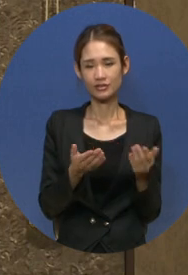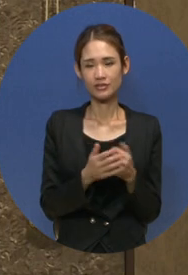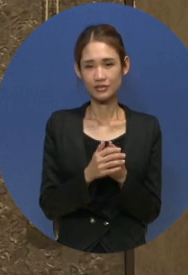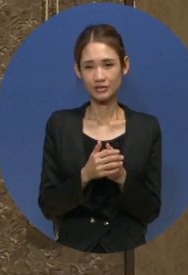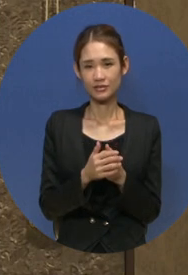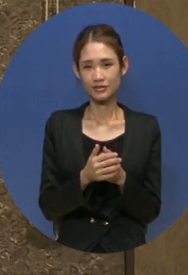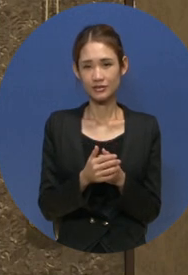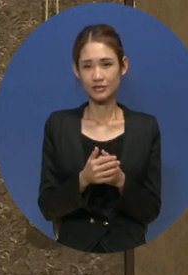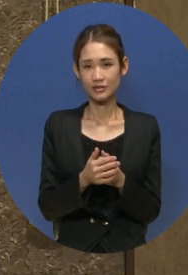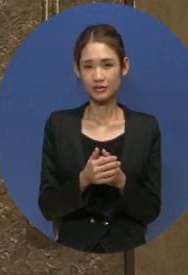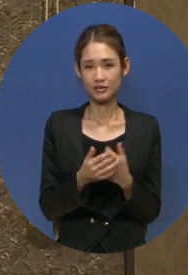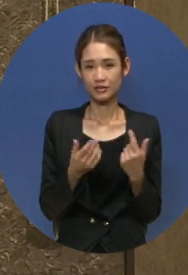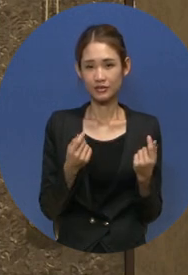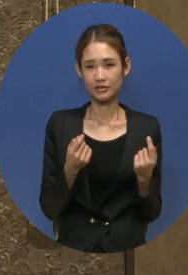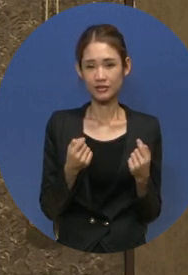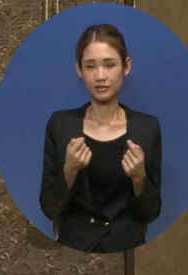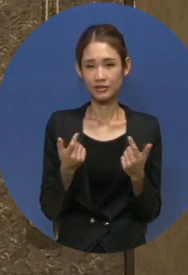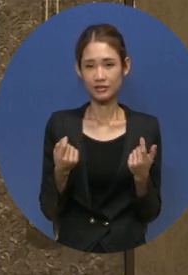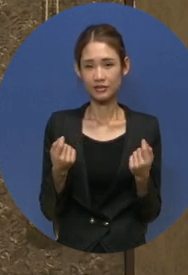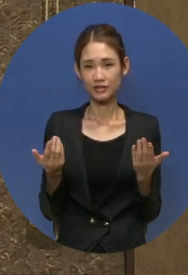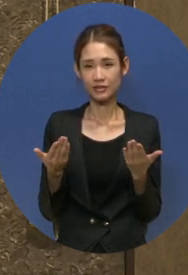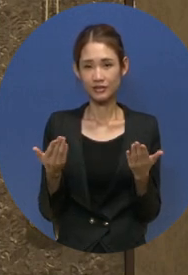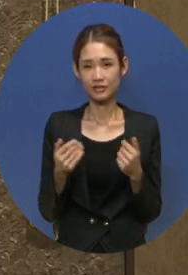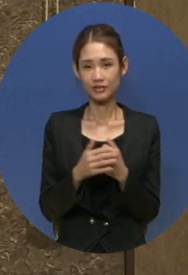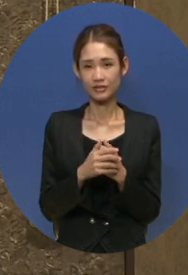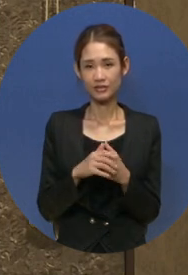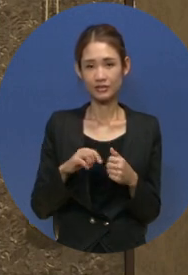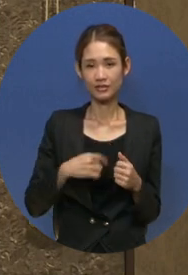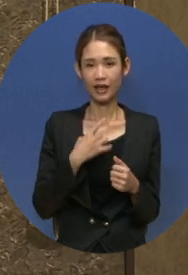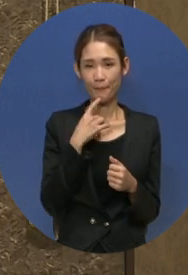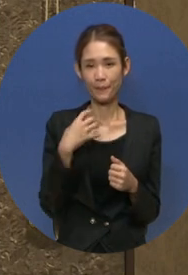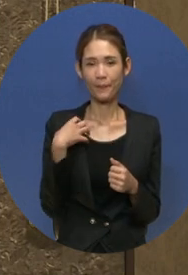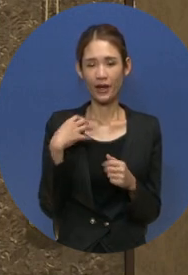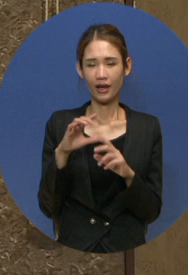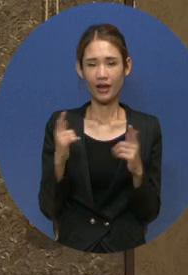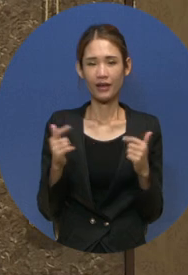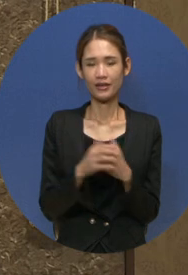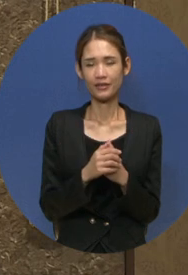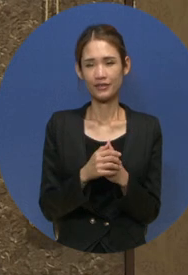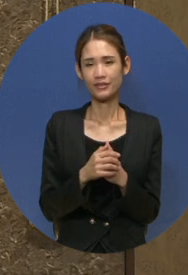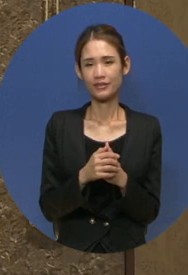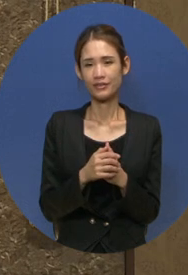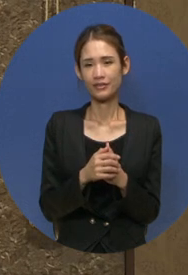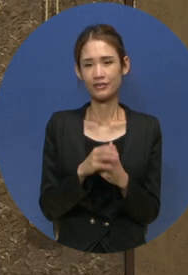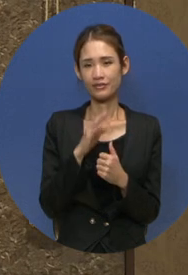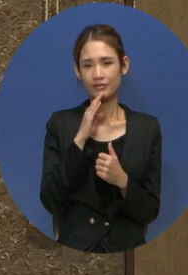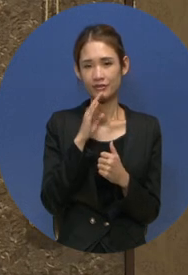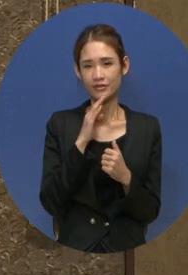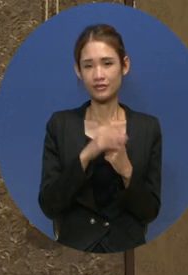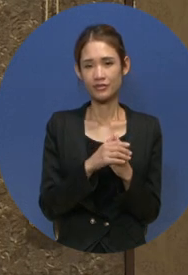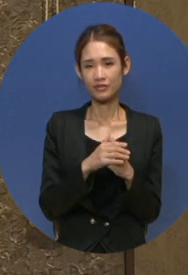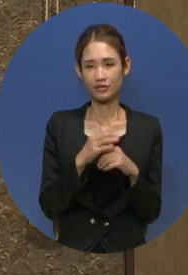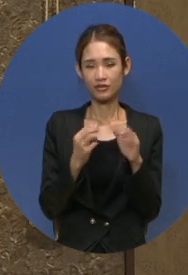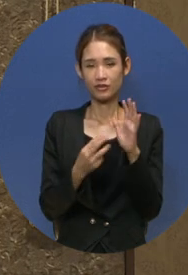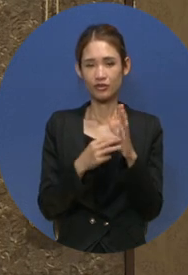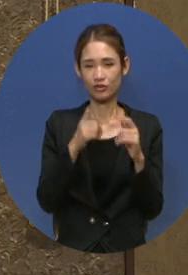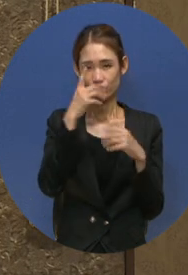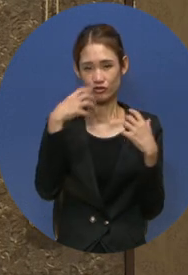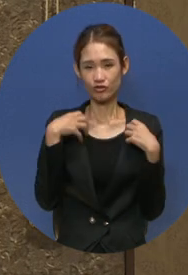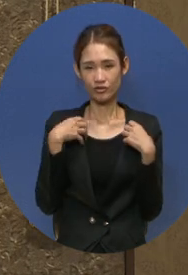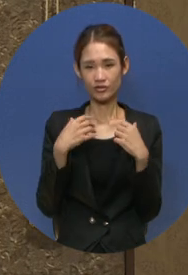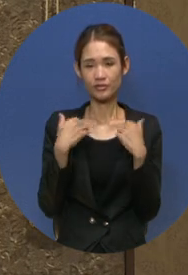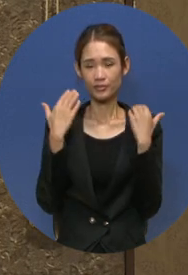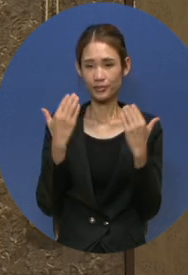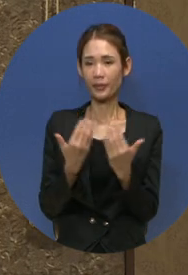하면서 욕구. 예. 누구나 하는 똑같이 하는 그런 일 장인만 하는 일이 아니잖아요. 그거는. 맞습니다. 예. 그래서 중구청에서 그